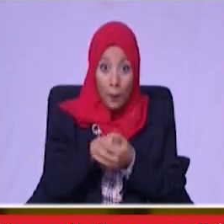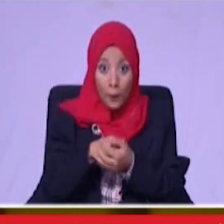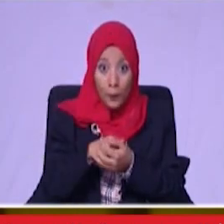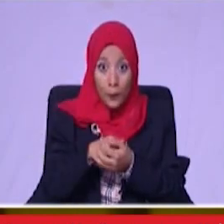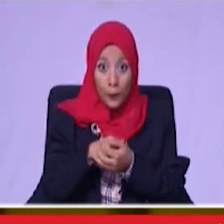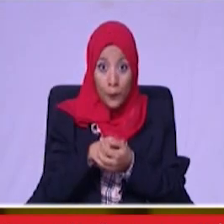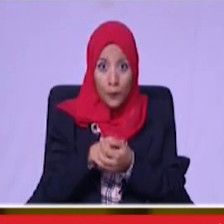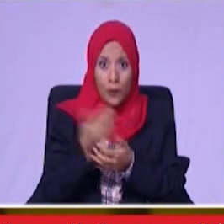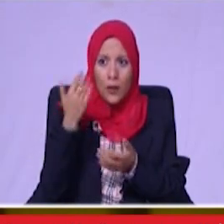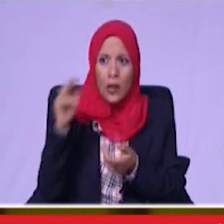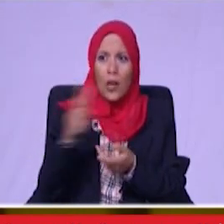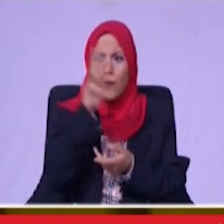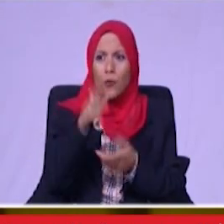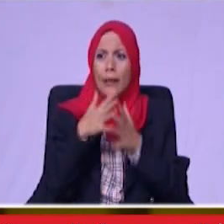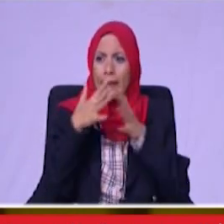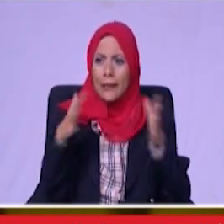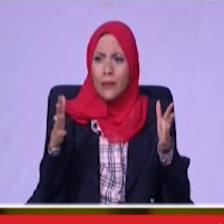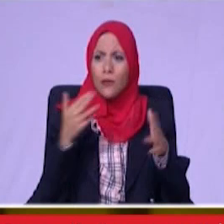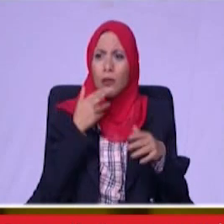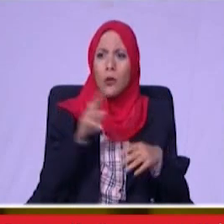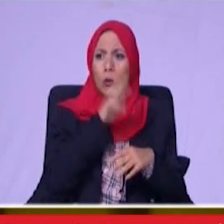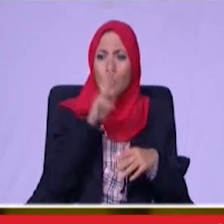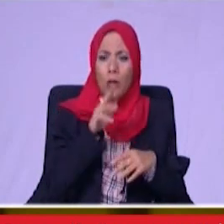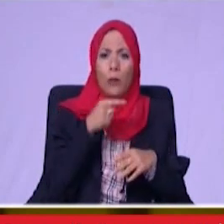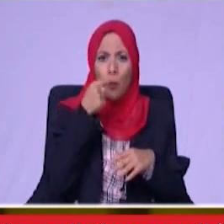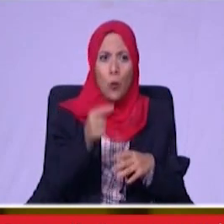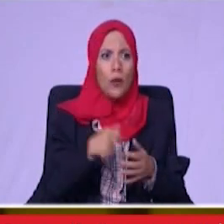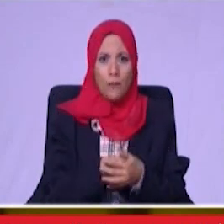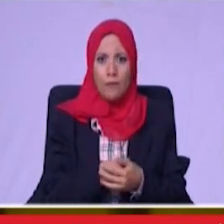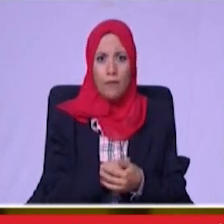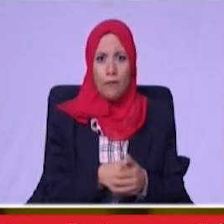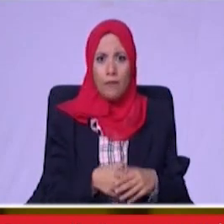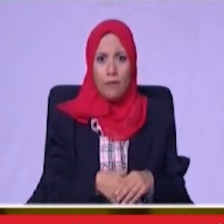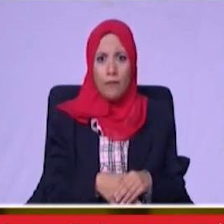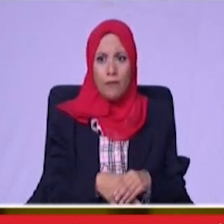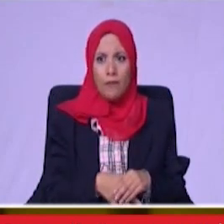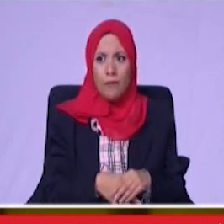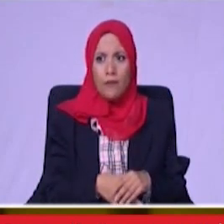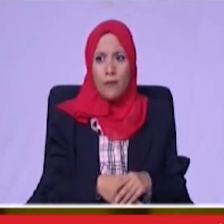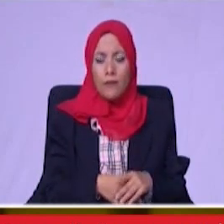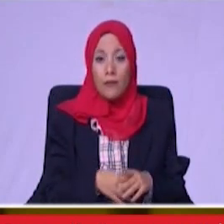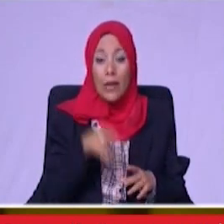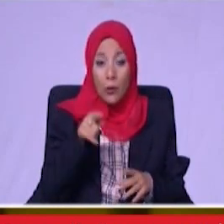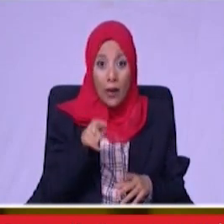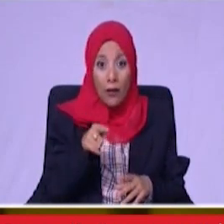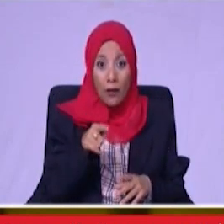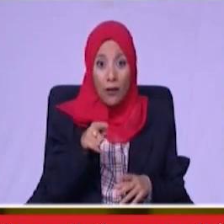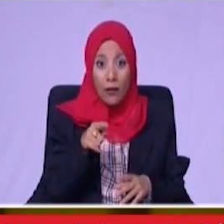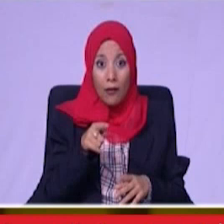ت لنا اسئله كتيره سؤال بيسال عن اذا كان